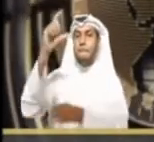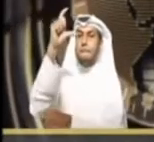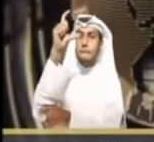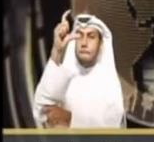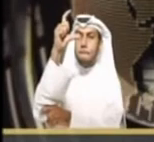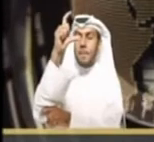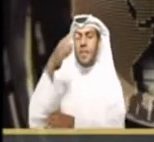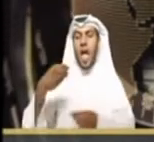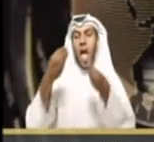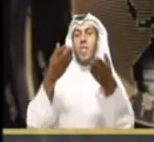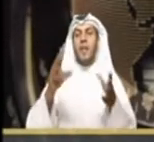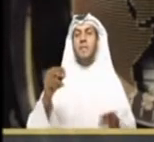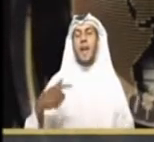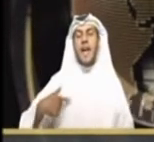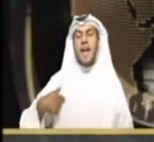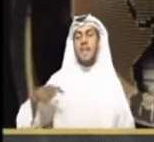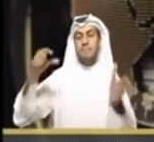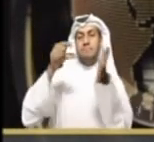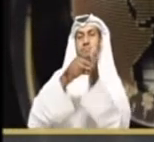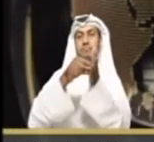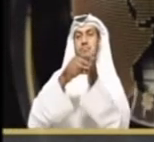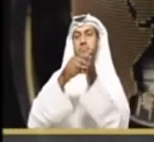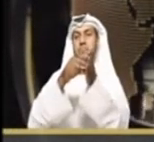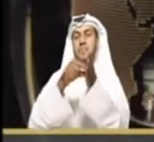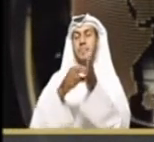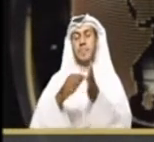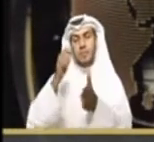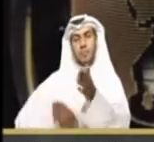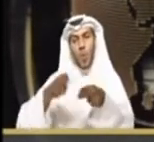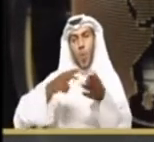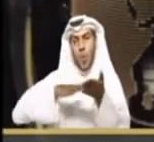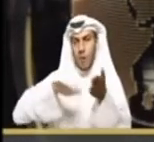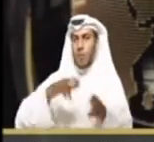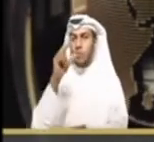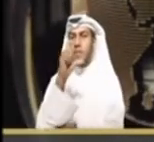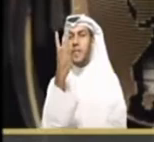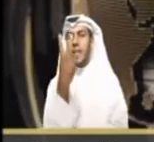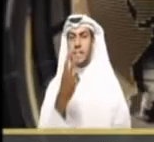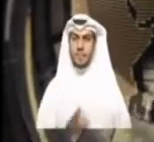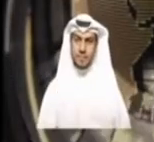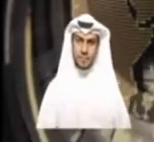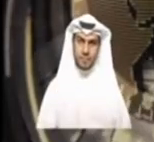تلاحم ووحدة صف الشعب الكويتي وقربهم من القيادة السياسية الحكيمة.